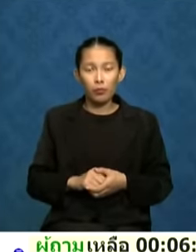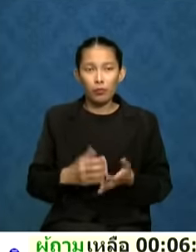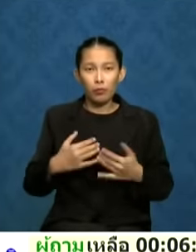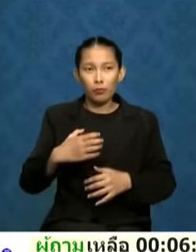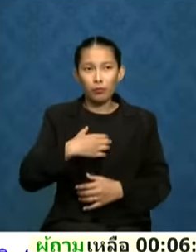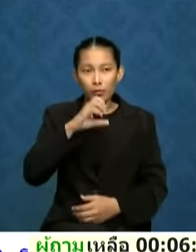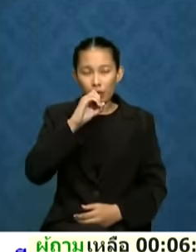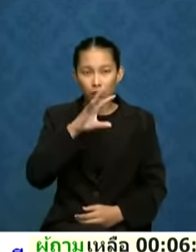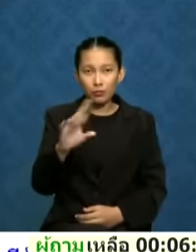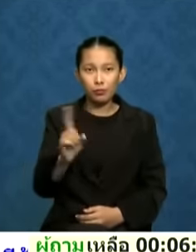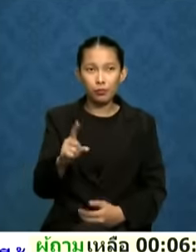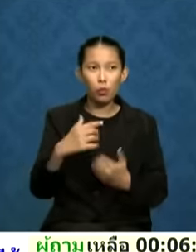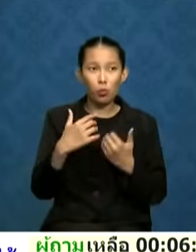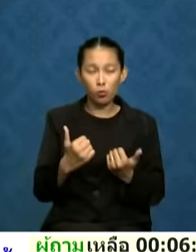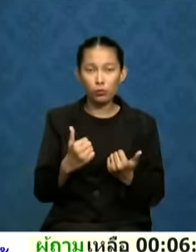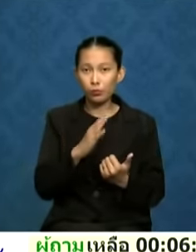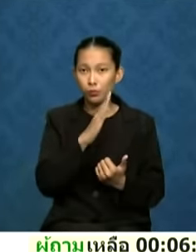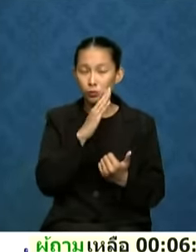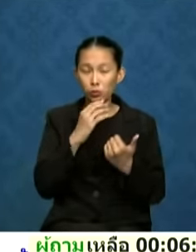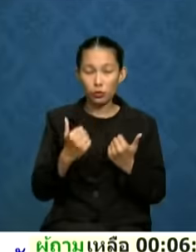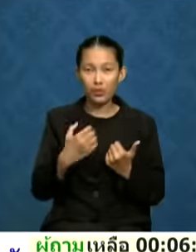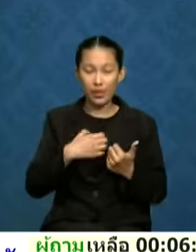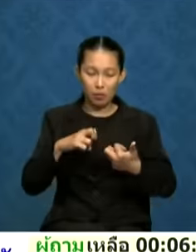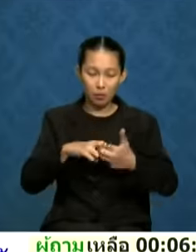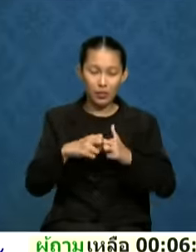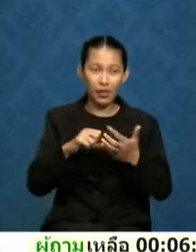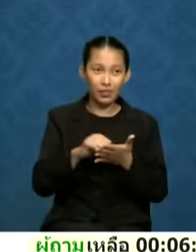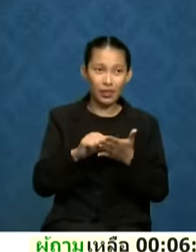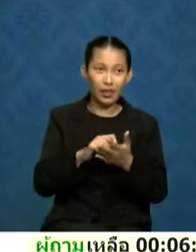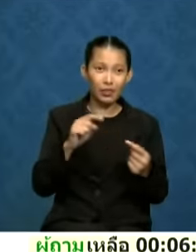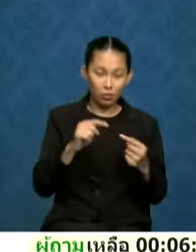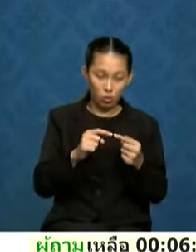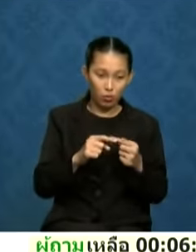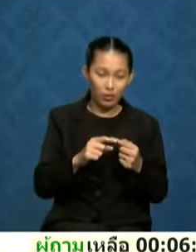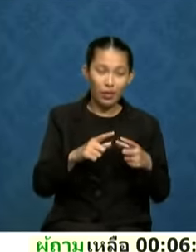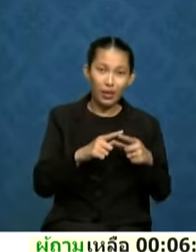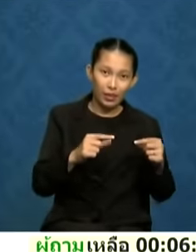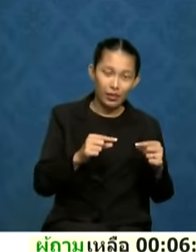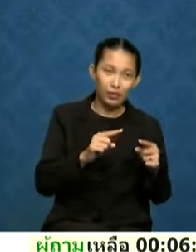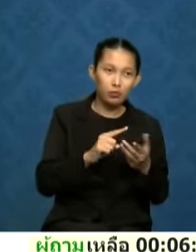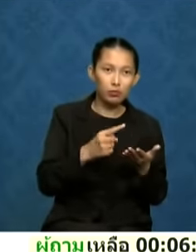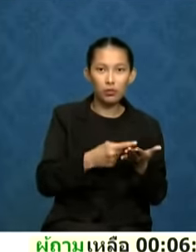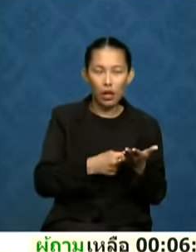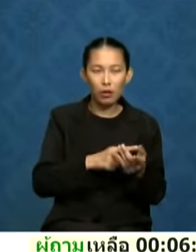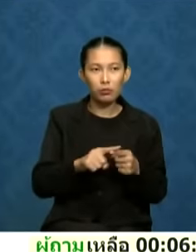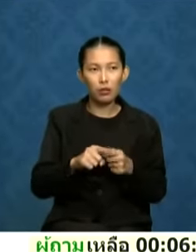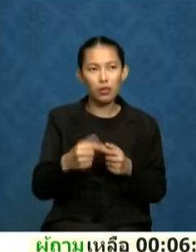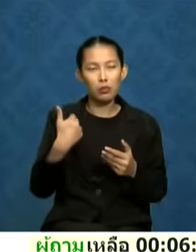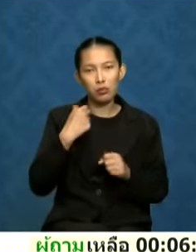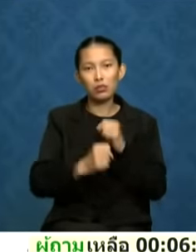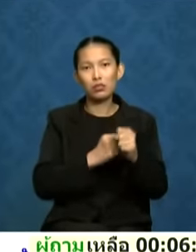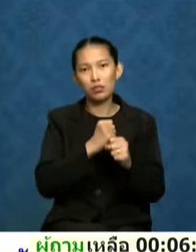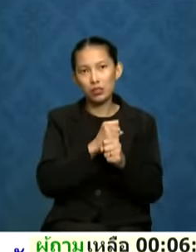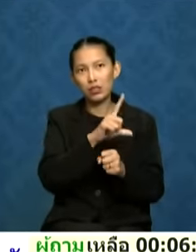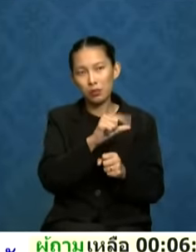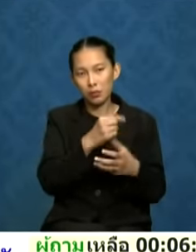จะบอกว่าวันนี้ถ้าเราอยากจะแ้ไขปัหาเรื่องคดีก็วาไปคดีมักไปถึงสุดของมนมา 20 ปีแล้ว